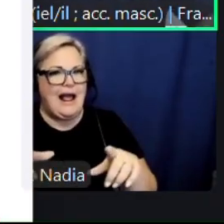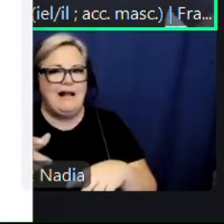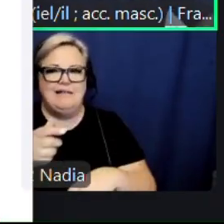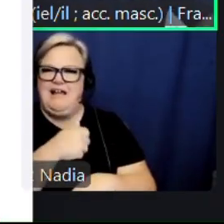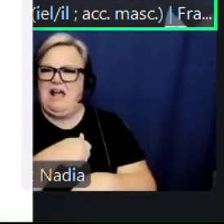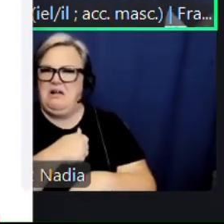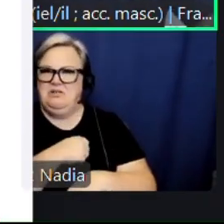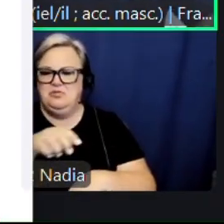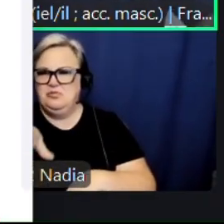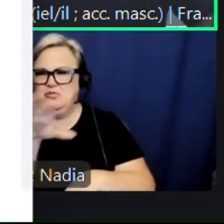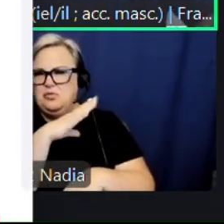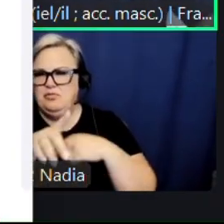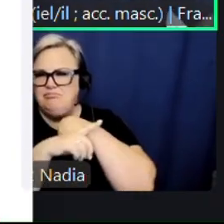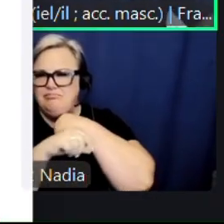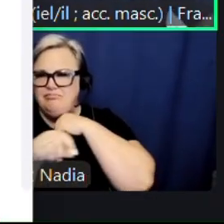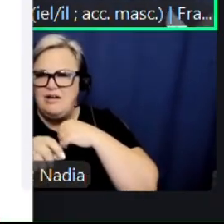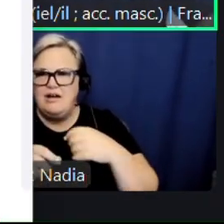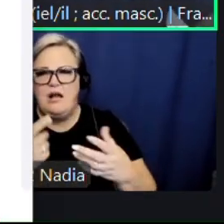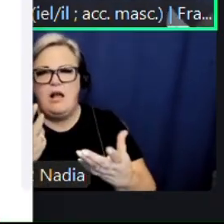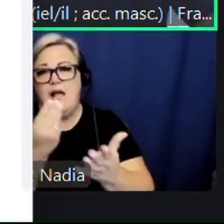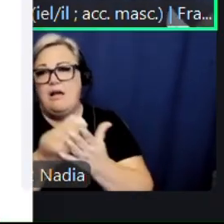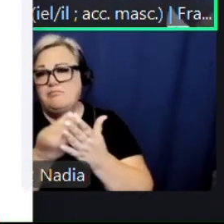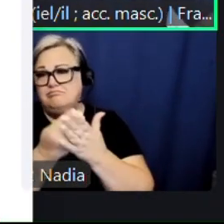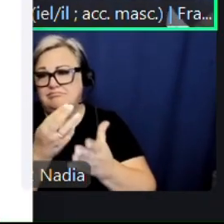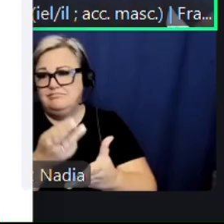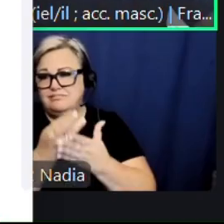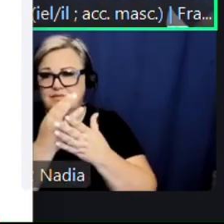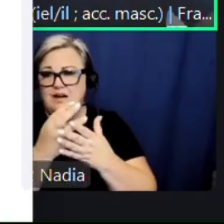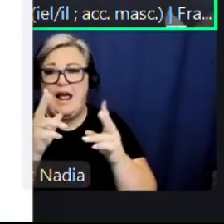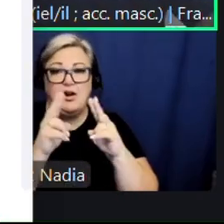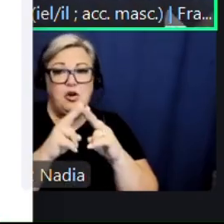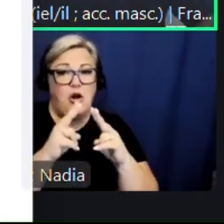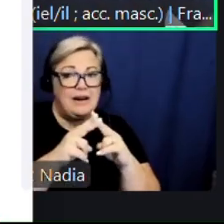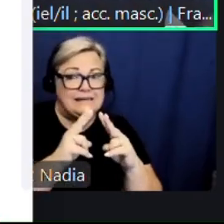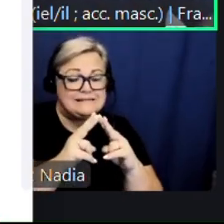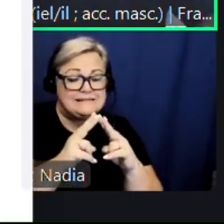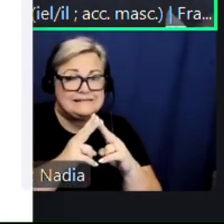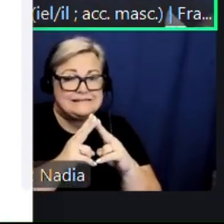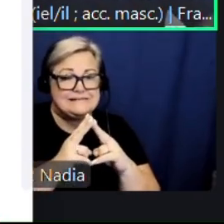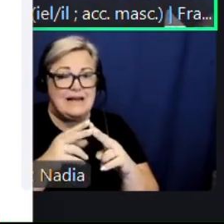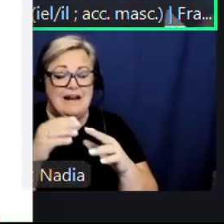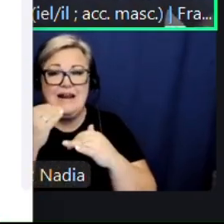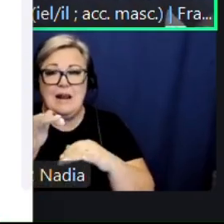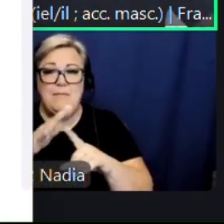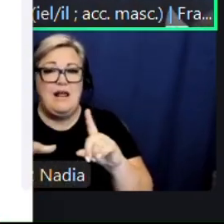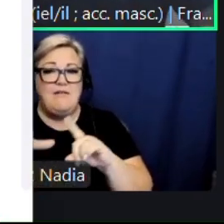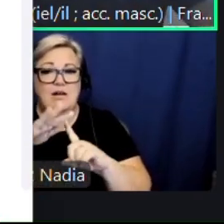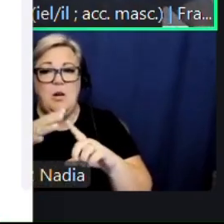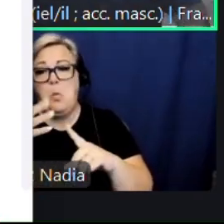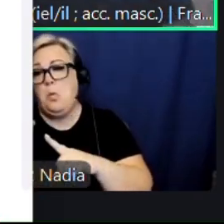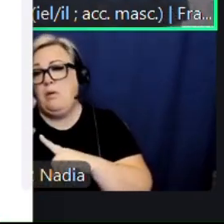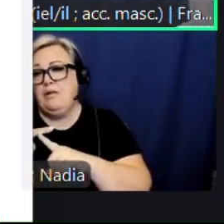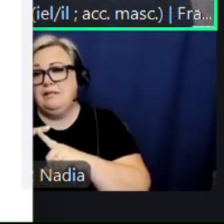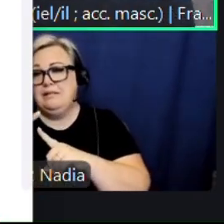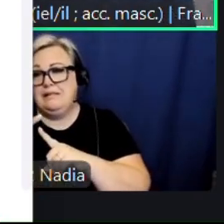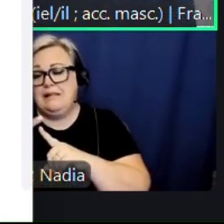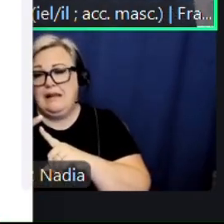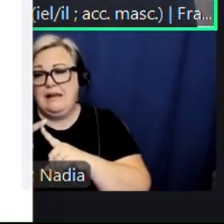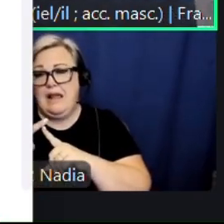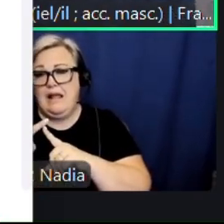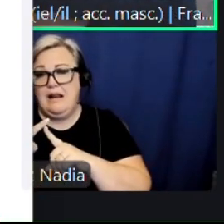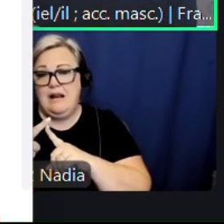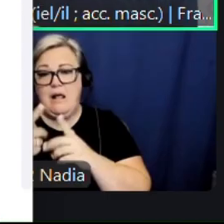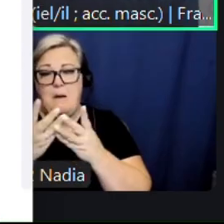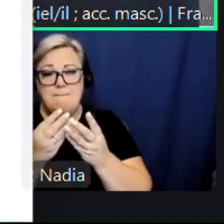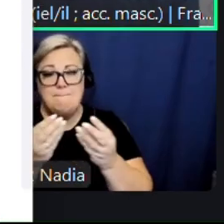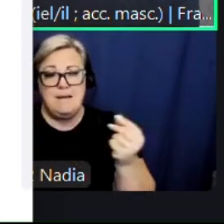du personnel, les ressources financières, les connaissances, les limites environnementales ou techniques, le